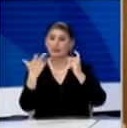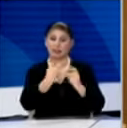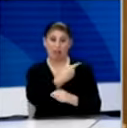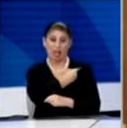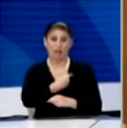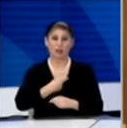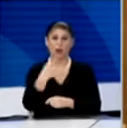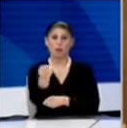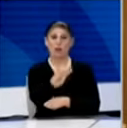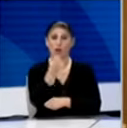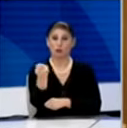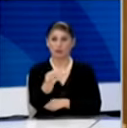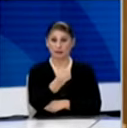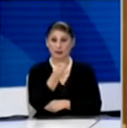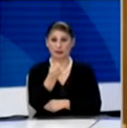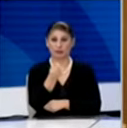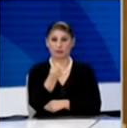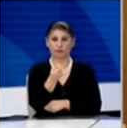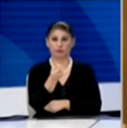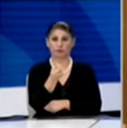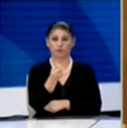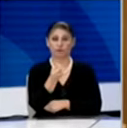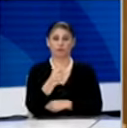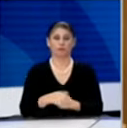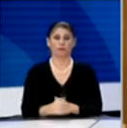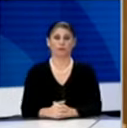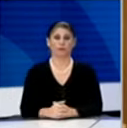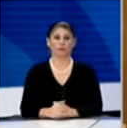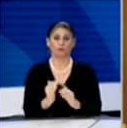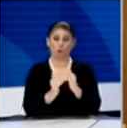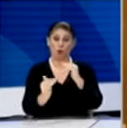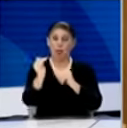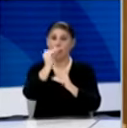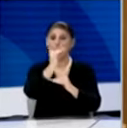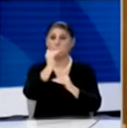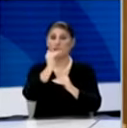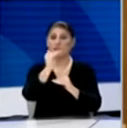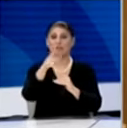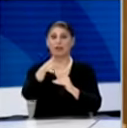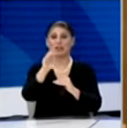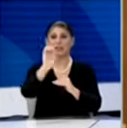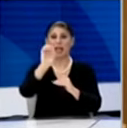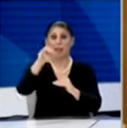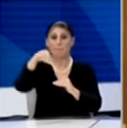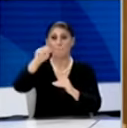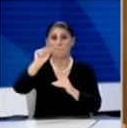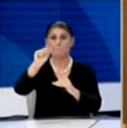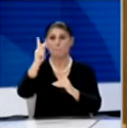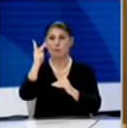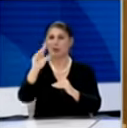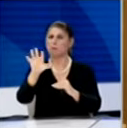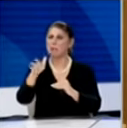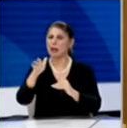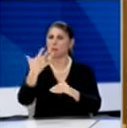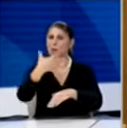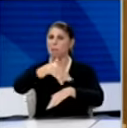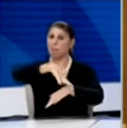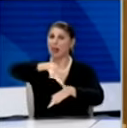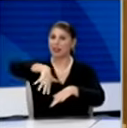αρχηγός της πυροσβεστικής ο επικεφαλής της ΕΜΑΚ που έκανε περίπου